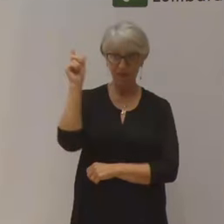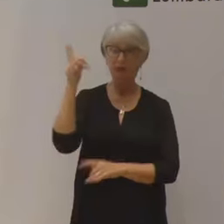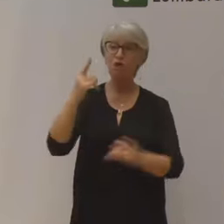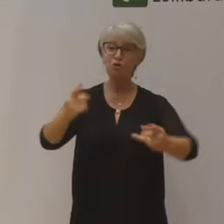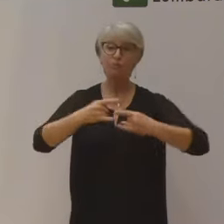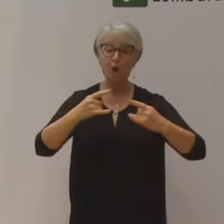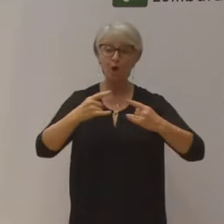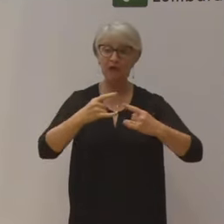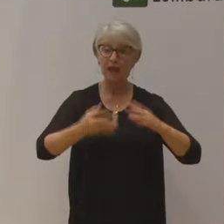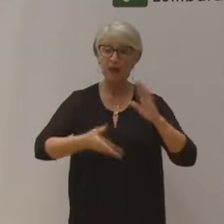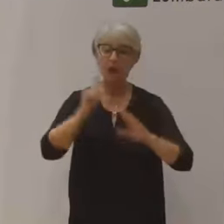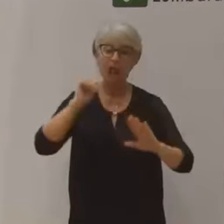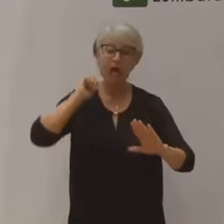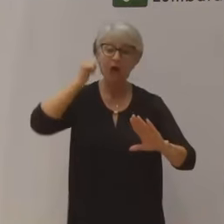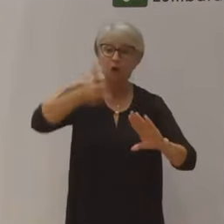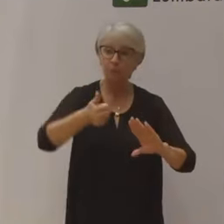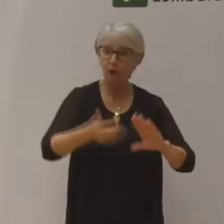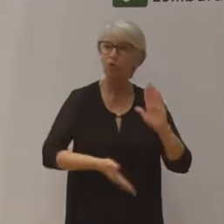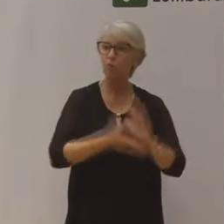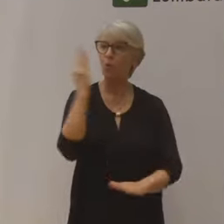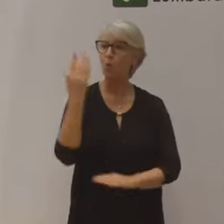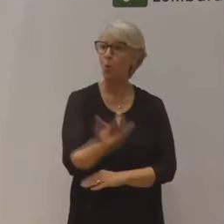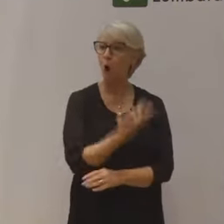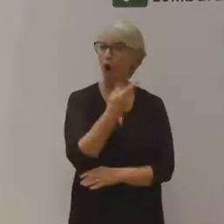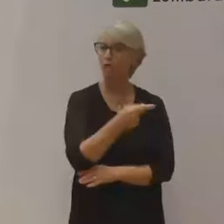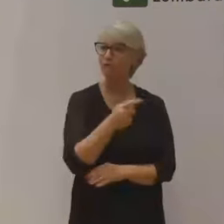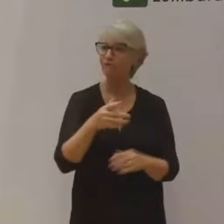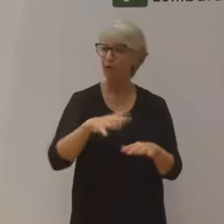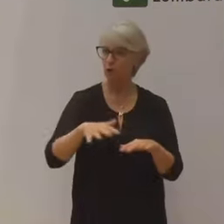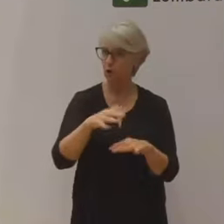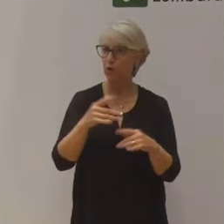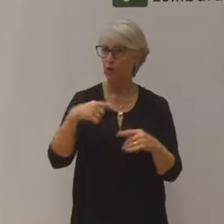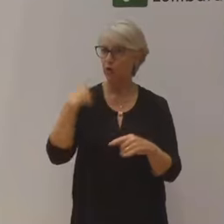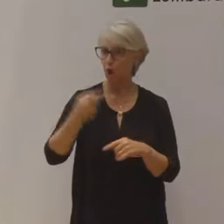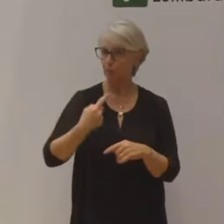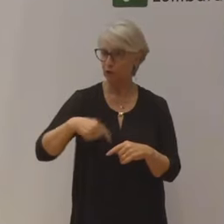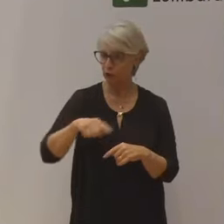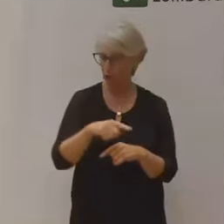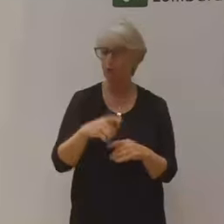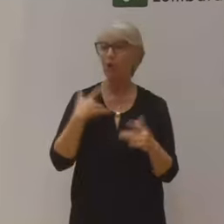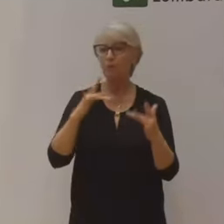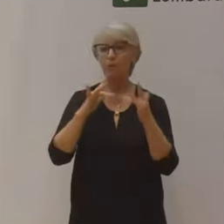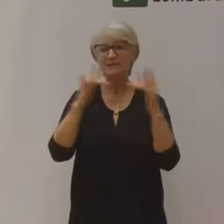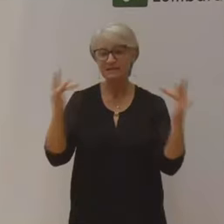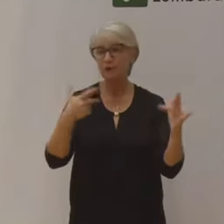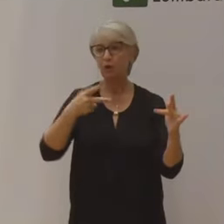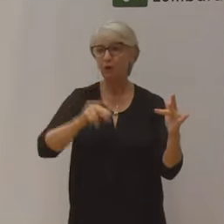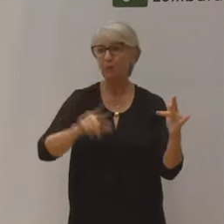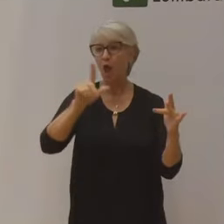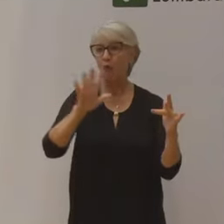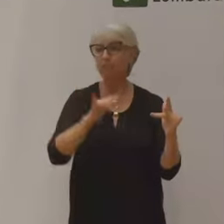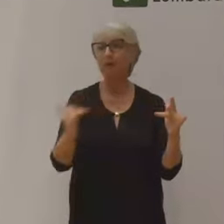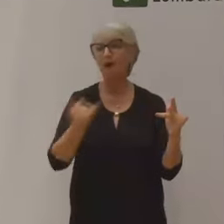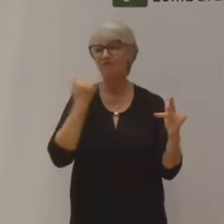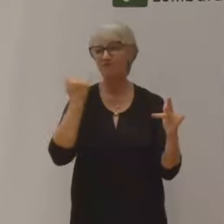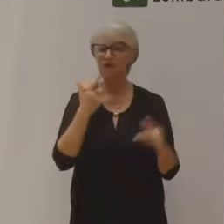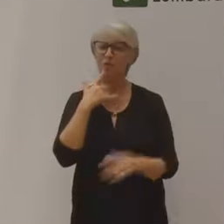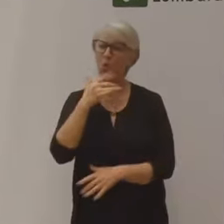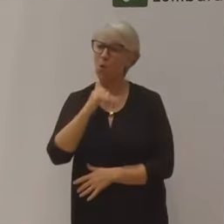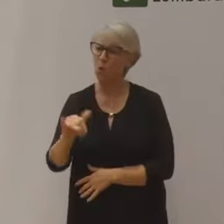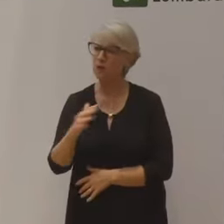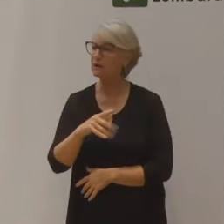sportello a partire dal prossimo anno sul dopo di noi. E poi c'è il sito Lombardia Facile. Voglio solo dire un'ultima